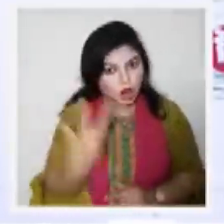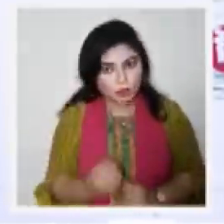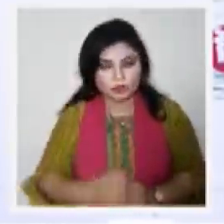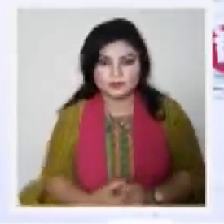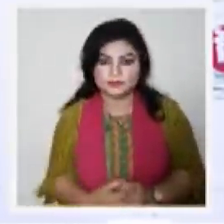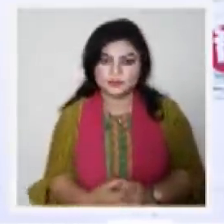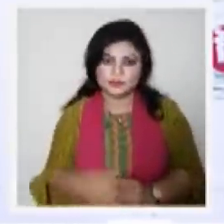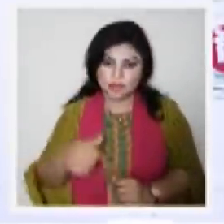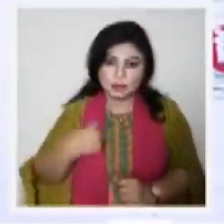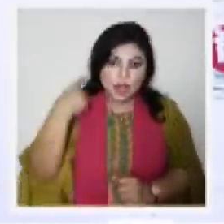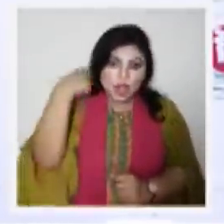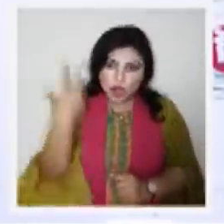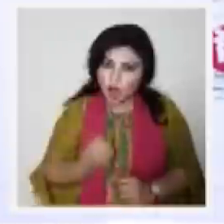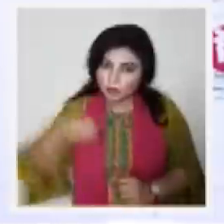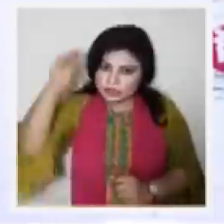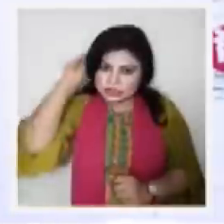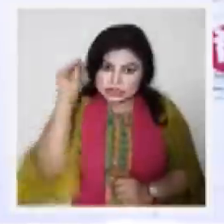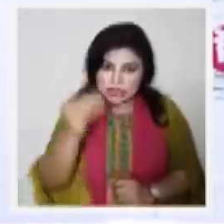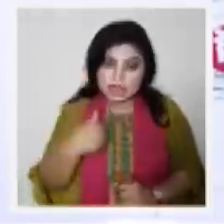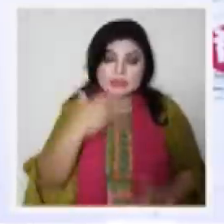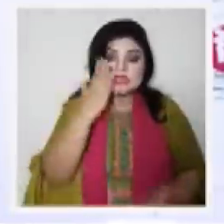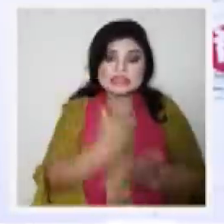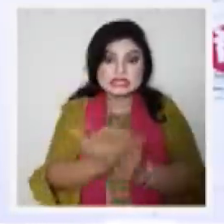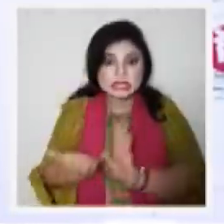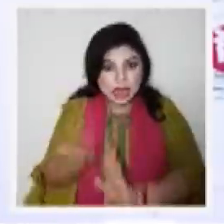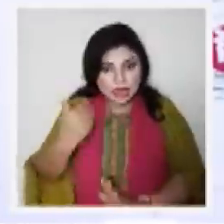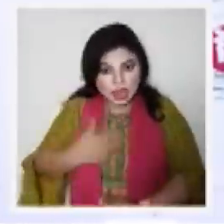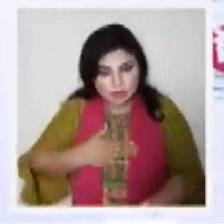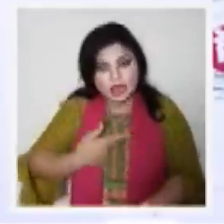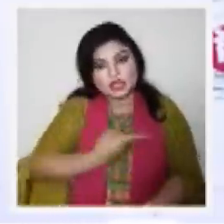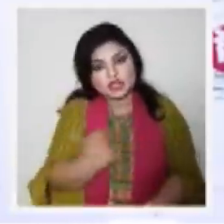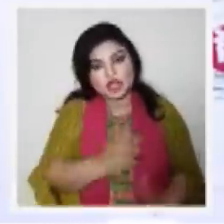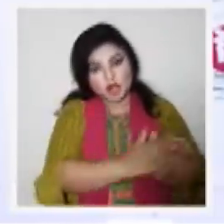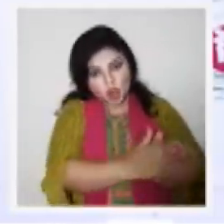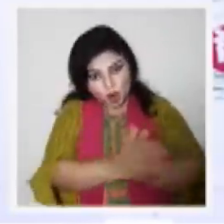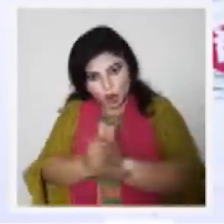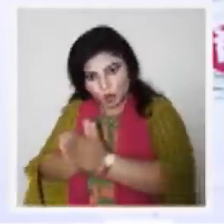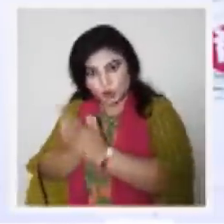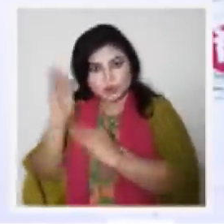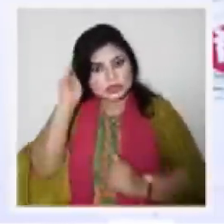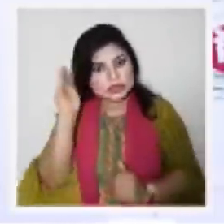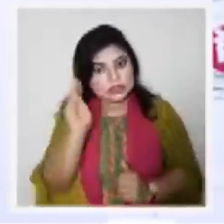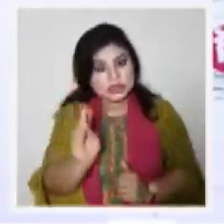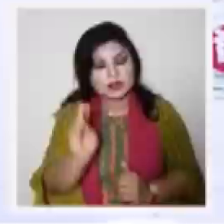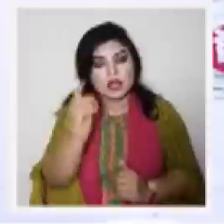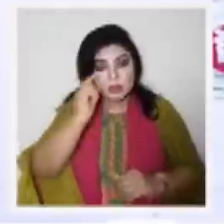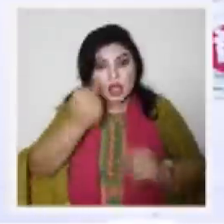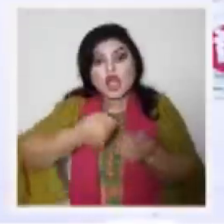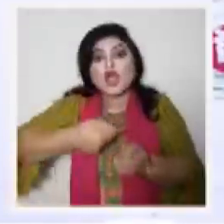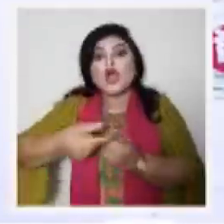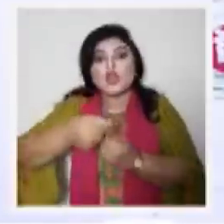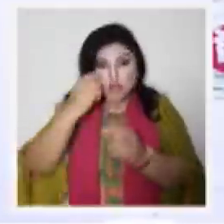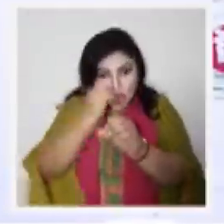বিশ্ব স্বাস্থ্য সংস্থা, সিচুয়েশন রিপোর্ট 24 জুলাই 2020। এই ছিল আমাদের কাছে তথ্য। তথ্য শেষ করবার